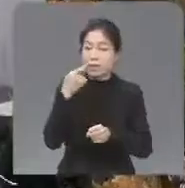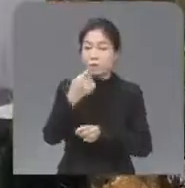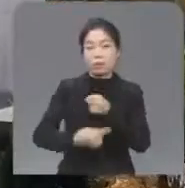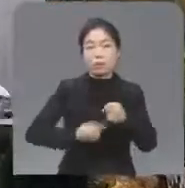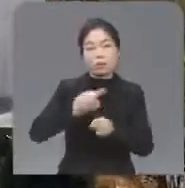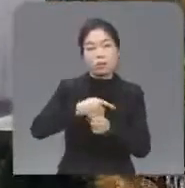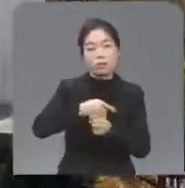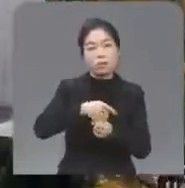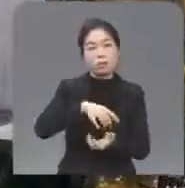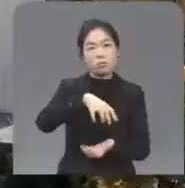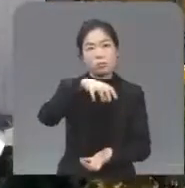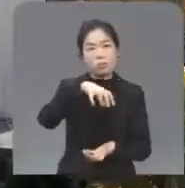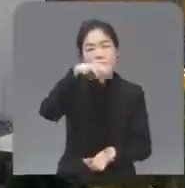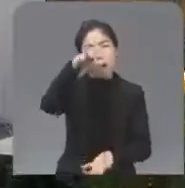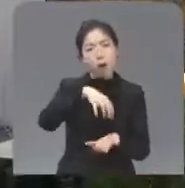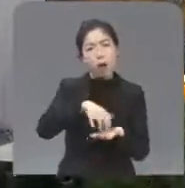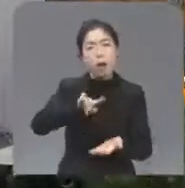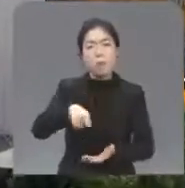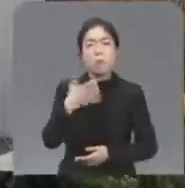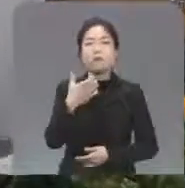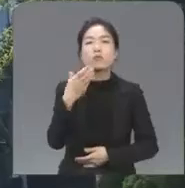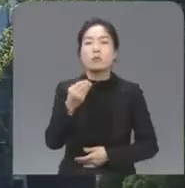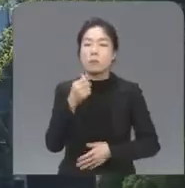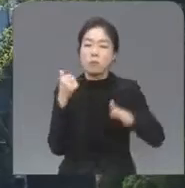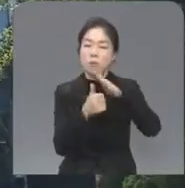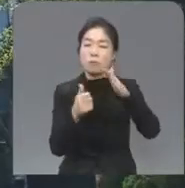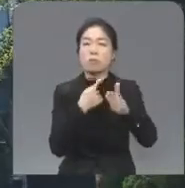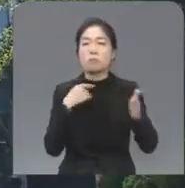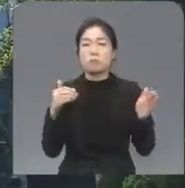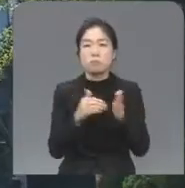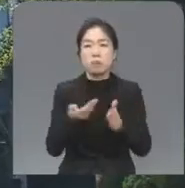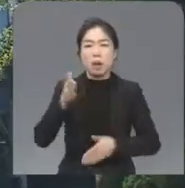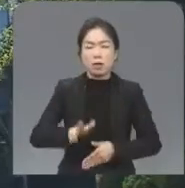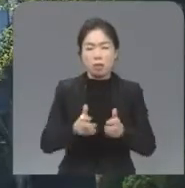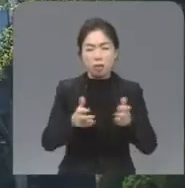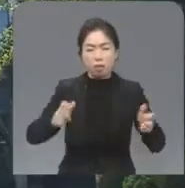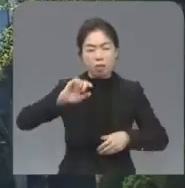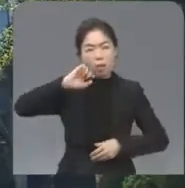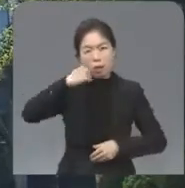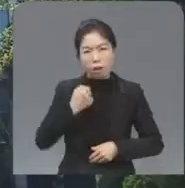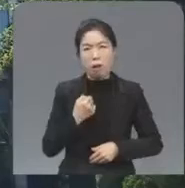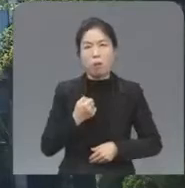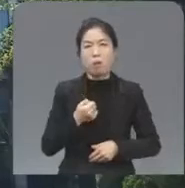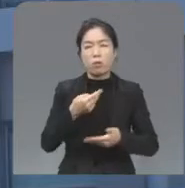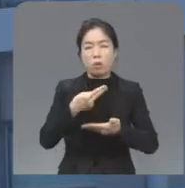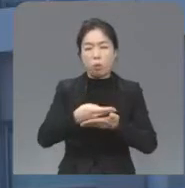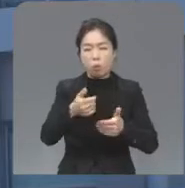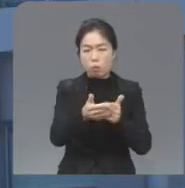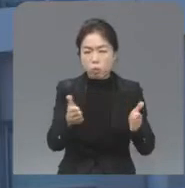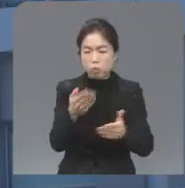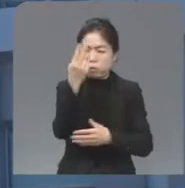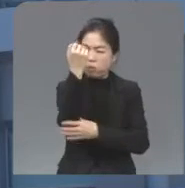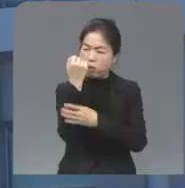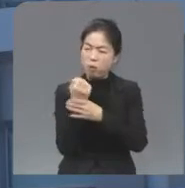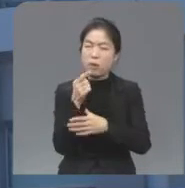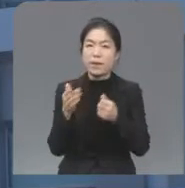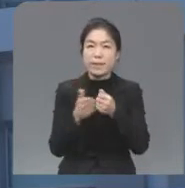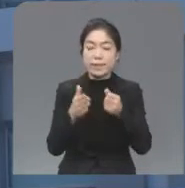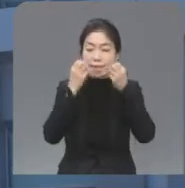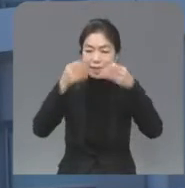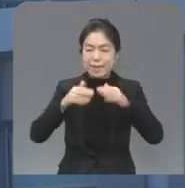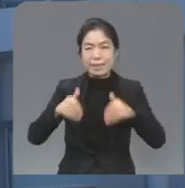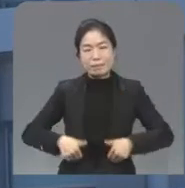연인원 190여 명이 찾았습니다. 그러나 심각한 주차난과 병동 노후화 등으로 신축 필요성이 제기돼